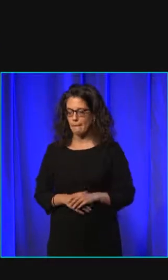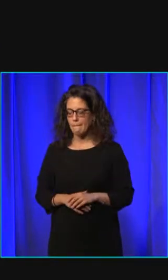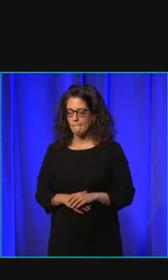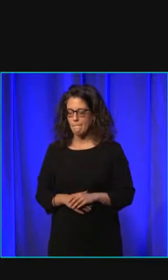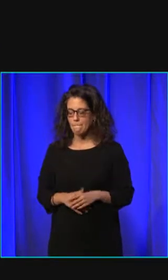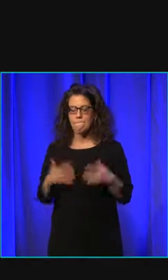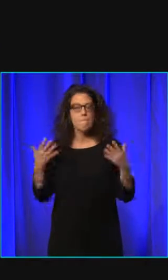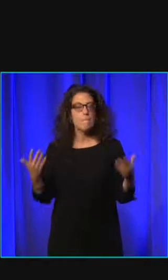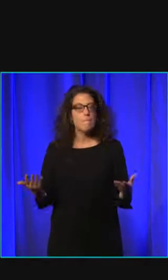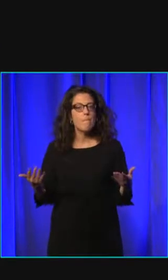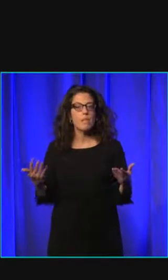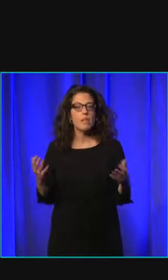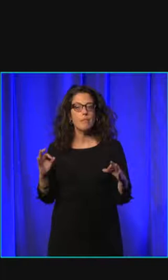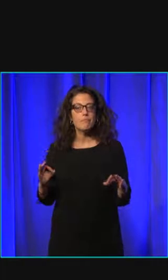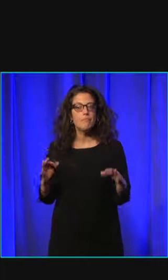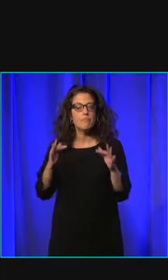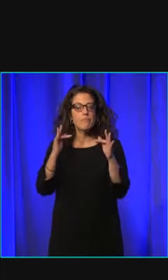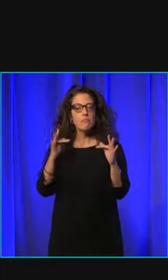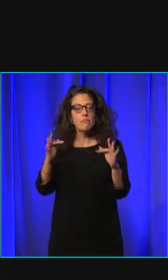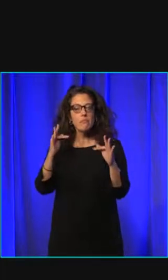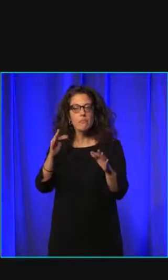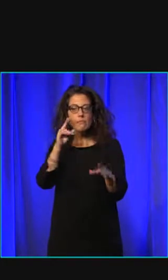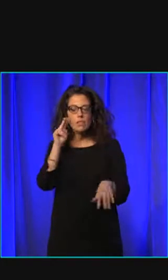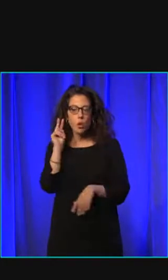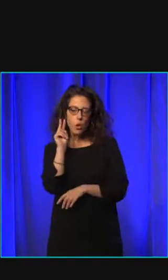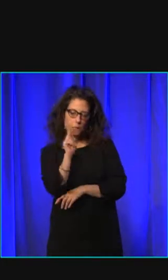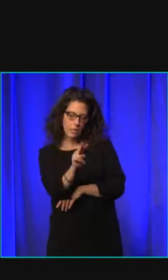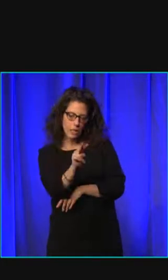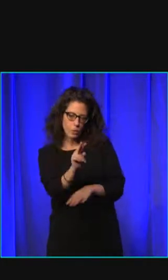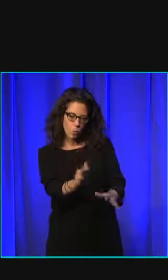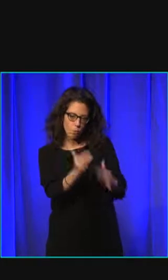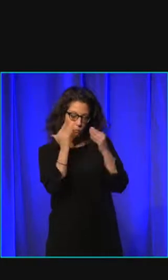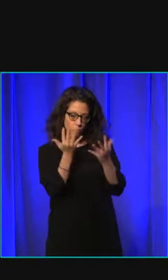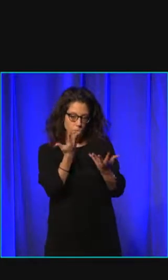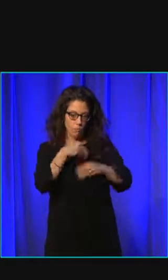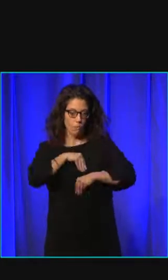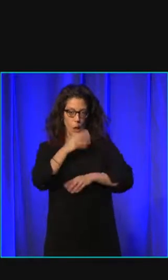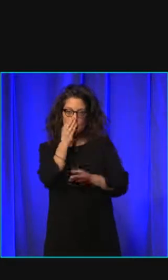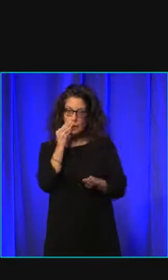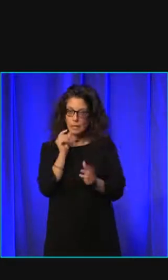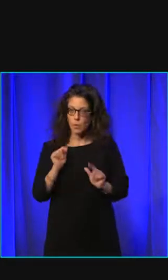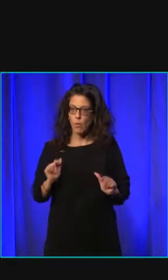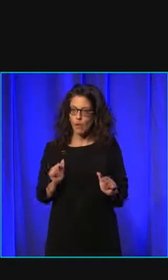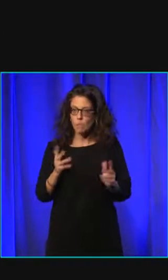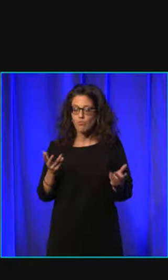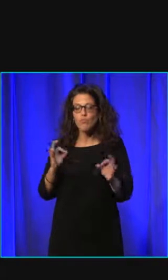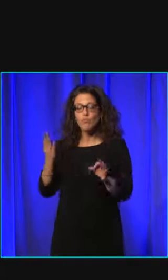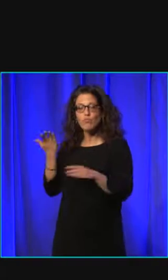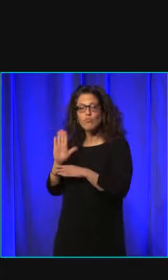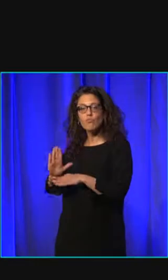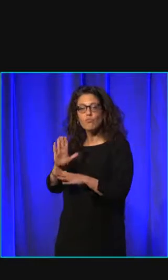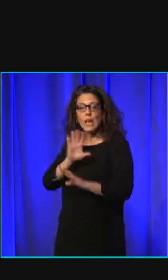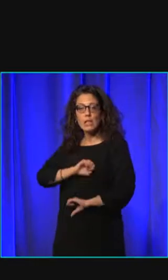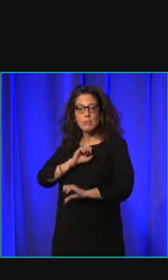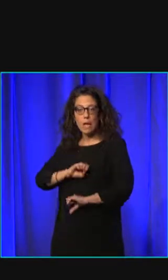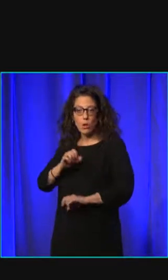Par rapport à l'observation et au ressenti des sensations, je vais vous présenter très rapidement une expérience qui a